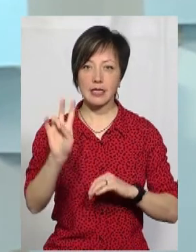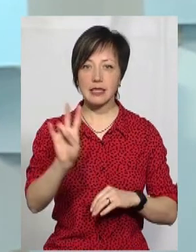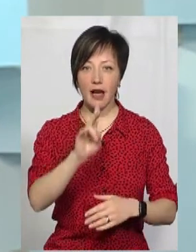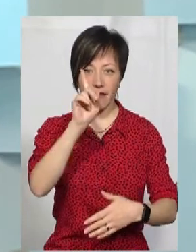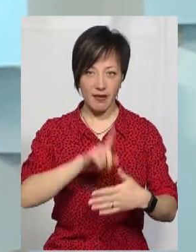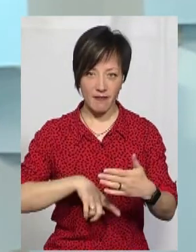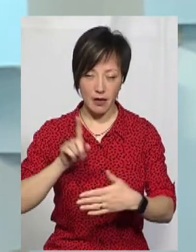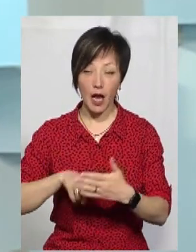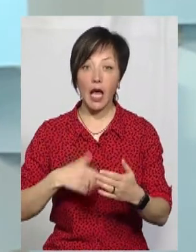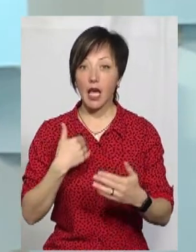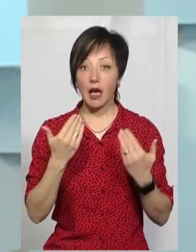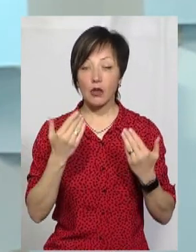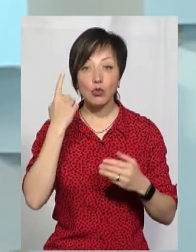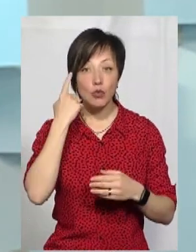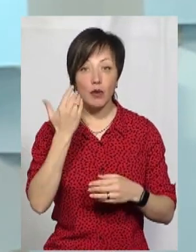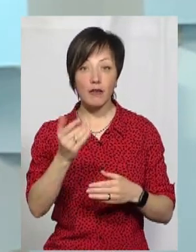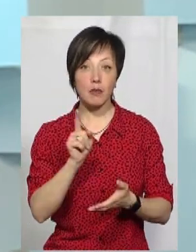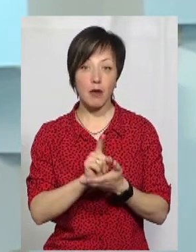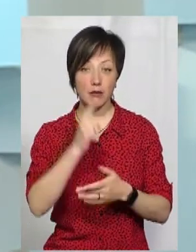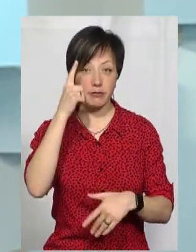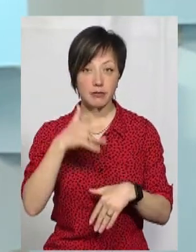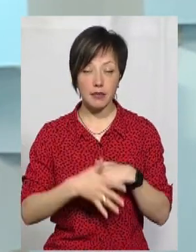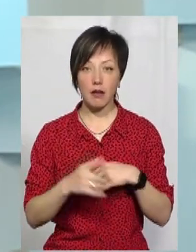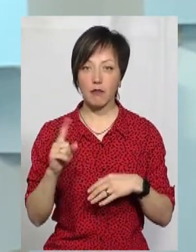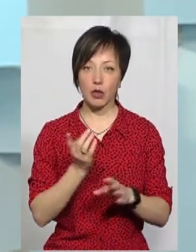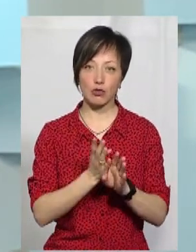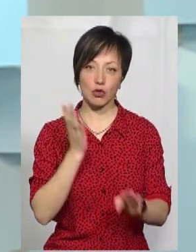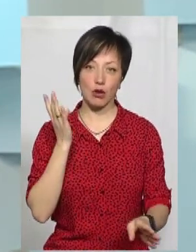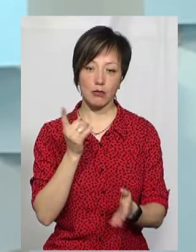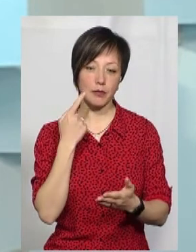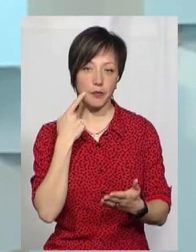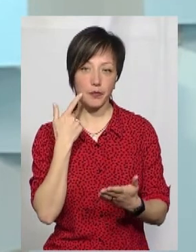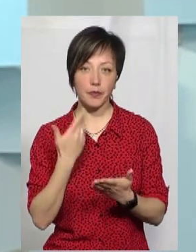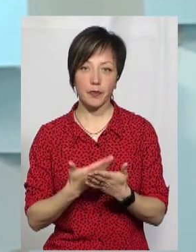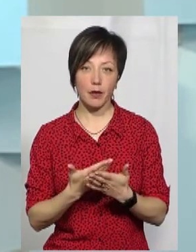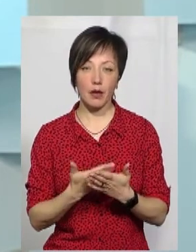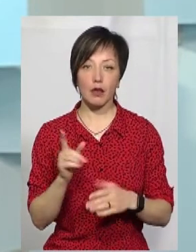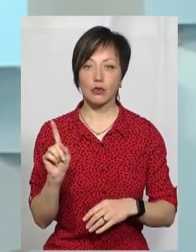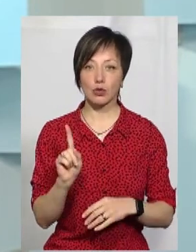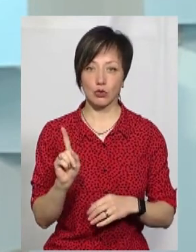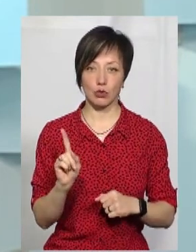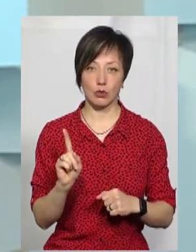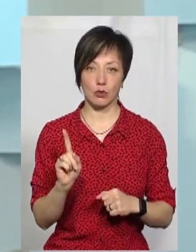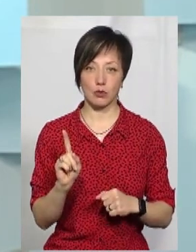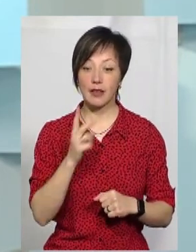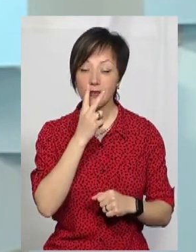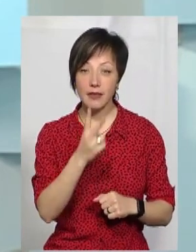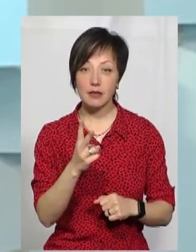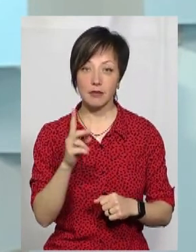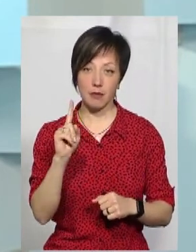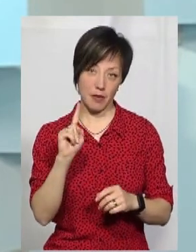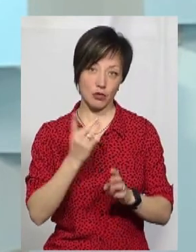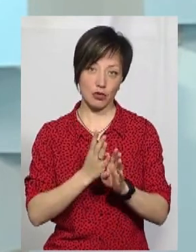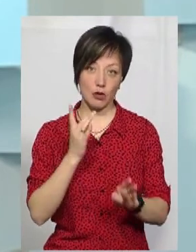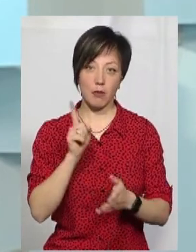віровчення. Тому я думаю, що ви маєте бути всі свідомі, і в першу чергу ви маєте орієнтуватися на те, що ви